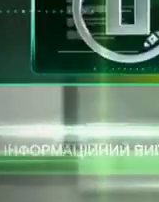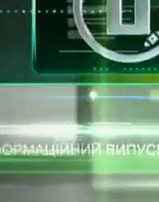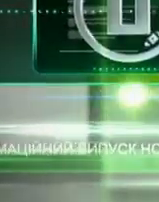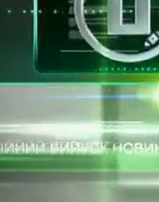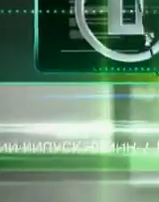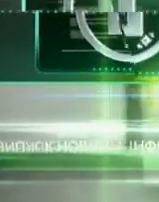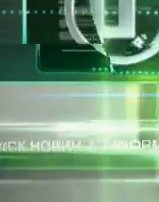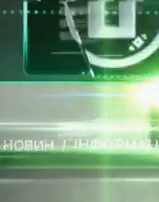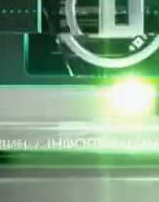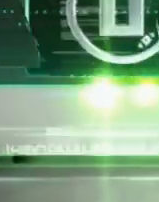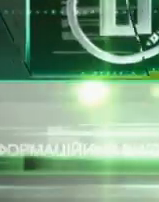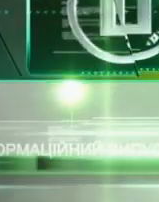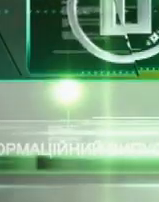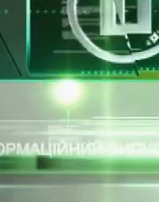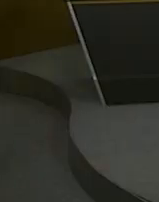Музика